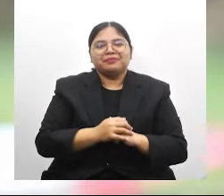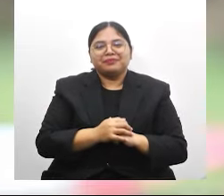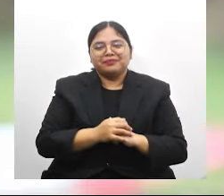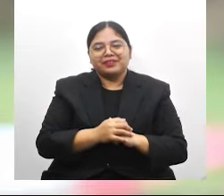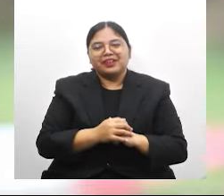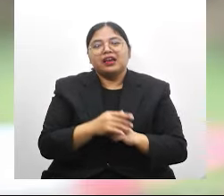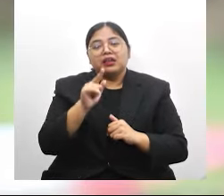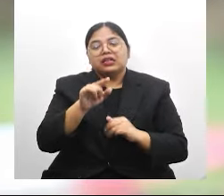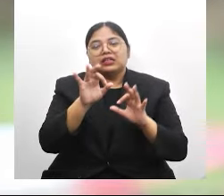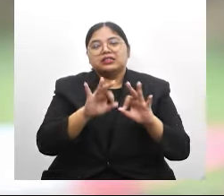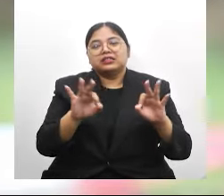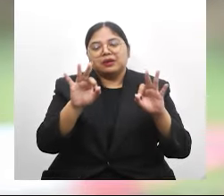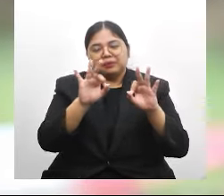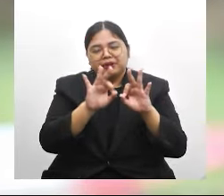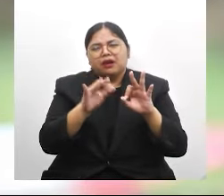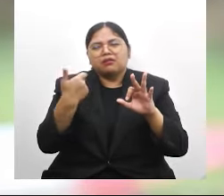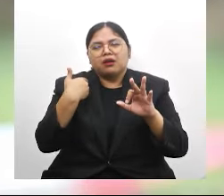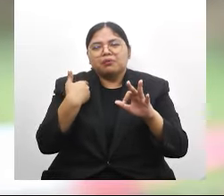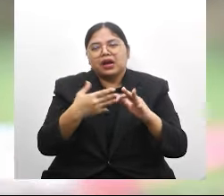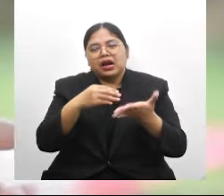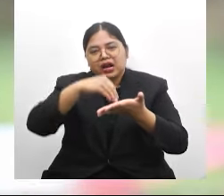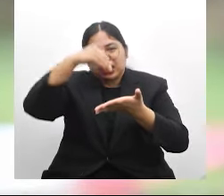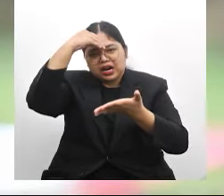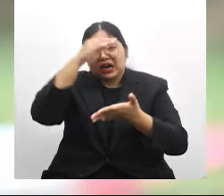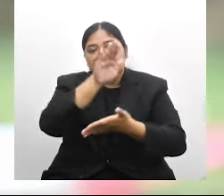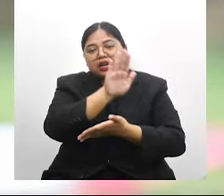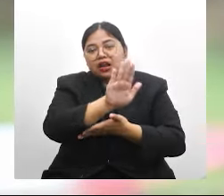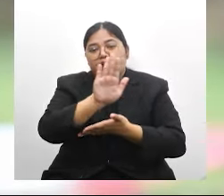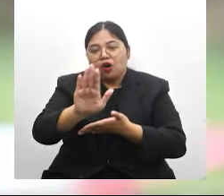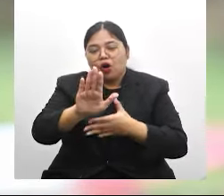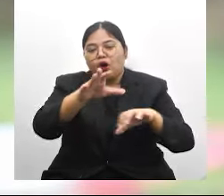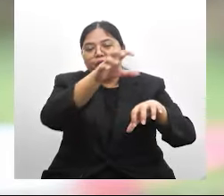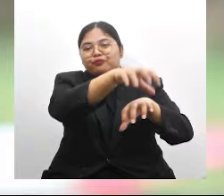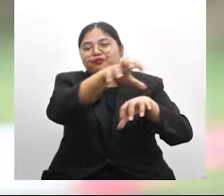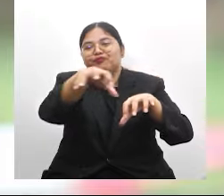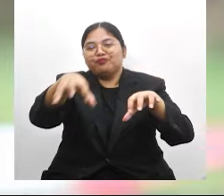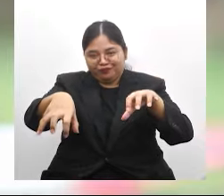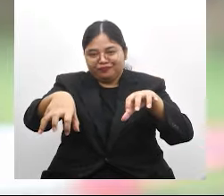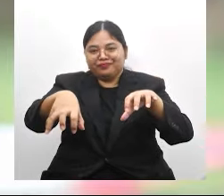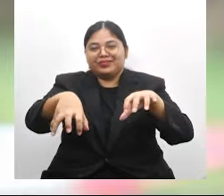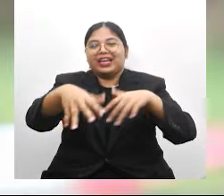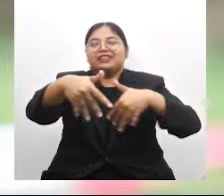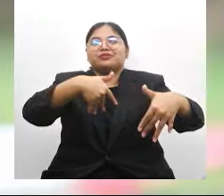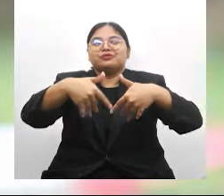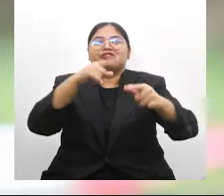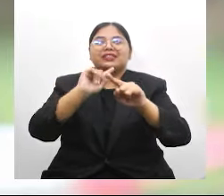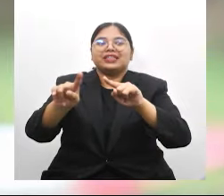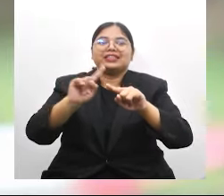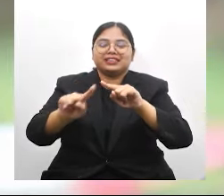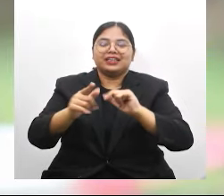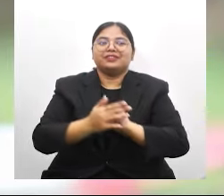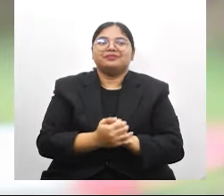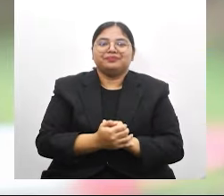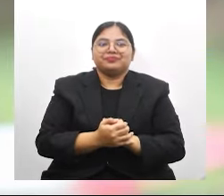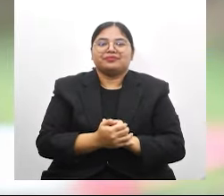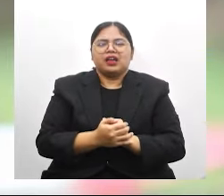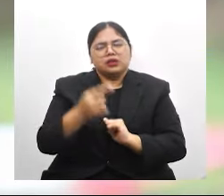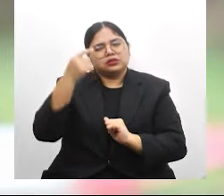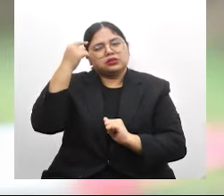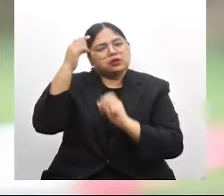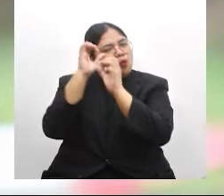อ่าการศึกษาของท้องที่ท้องถิ่นนะครับก็หวังว่าต่อไปภายภาค